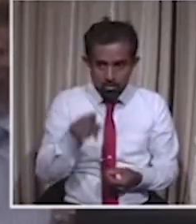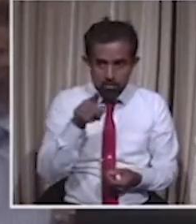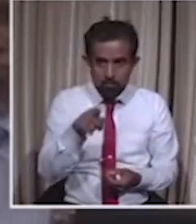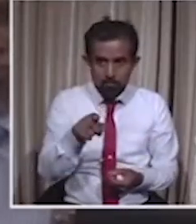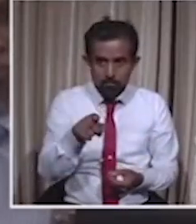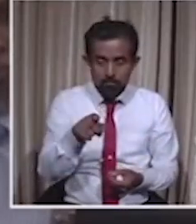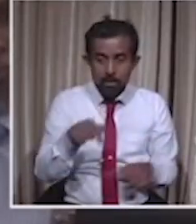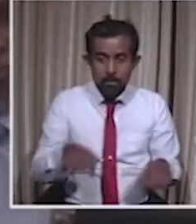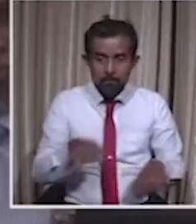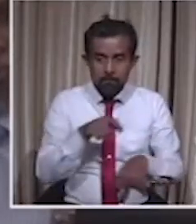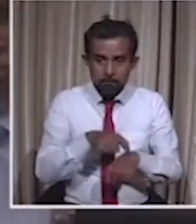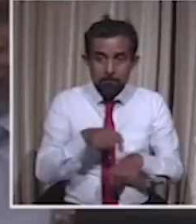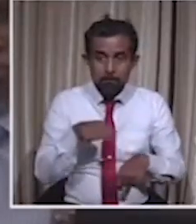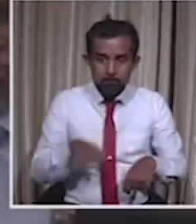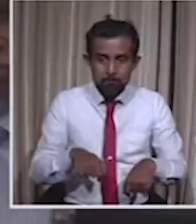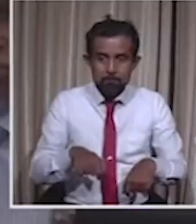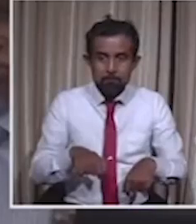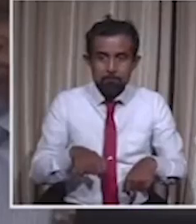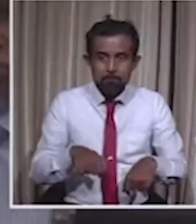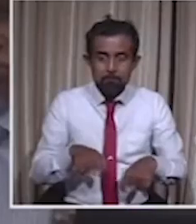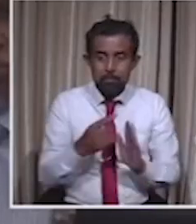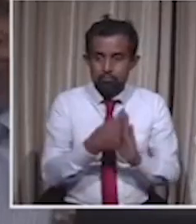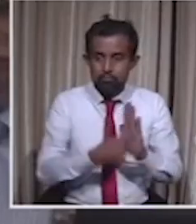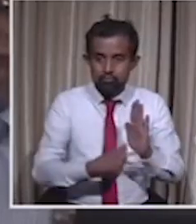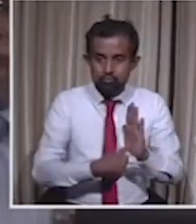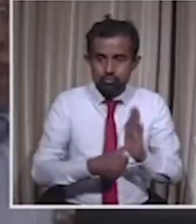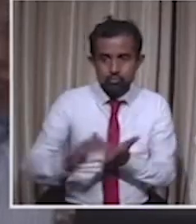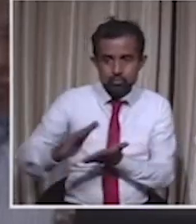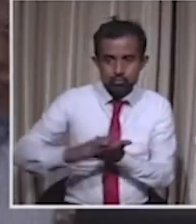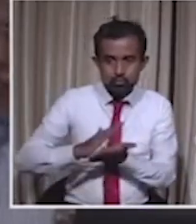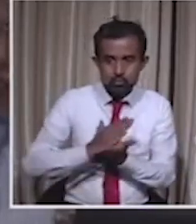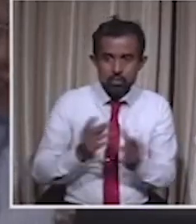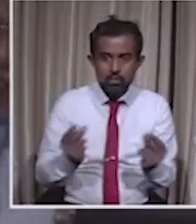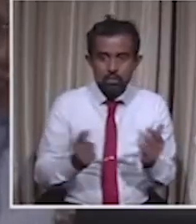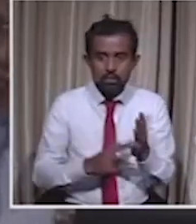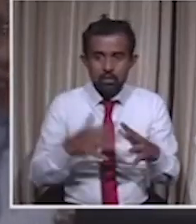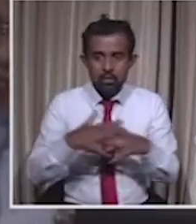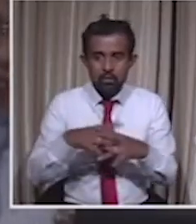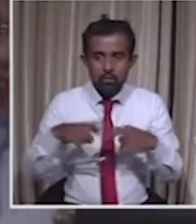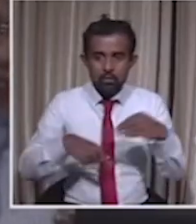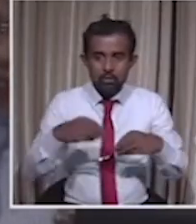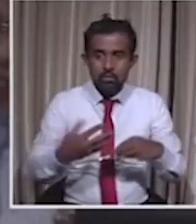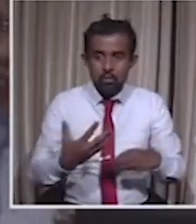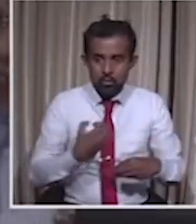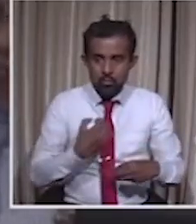ඉන්නවනම් මේ වෙලාවේ මේ පනතට සහයෝගය දීලා හදිසි නීති අවස්ථාවට ඡන්දේ දිය යුතුයි කියන එක තමයි මම යෝජනා කරන්නේ.